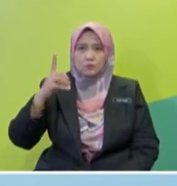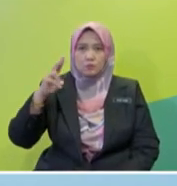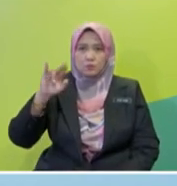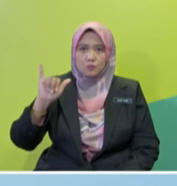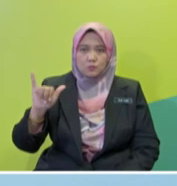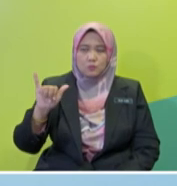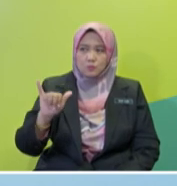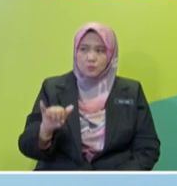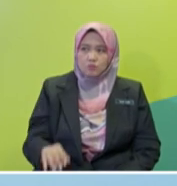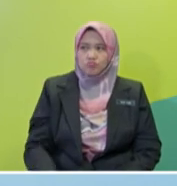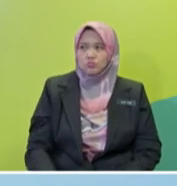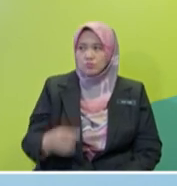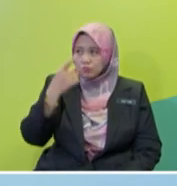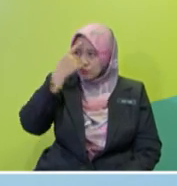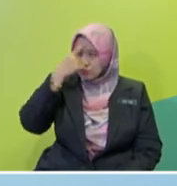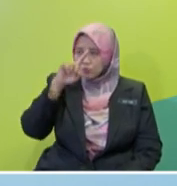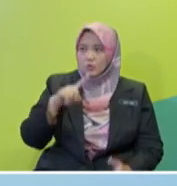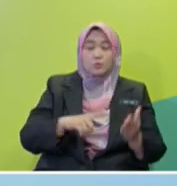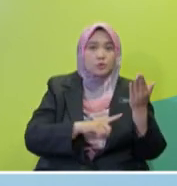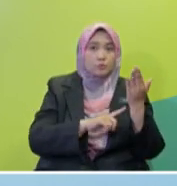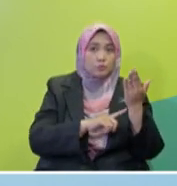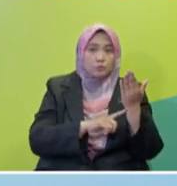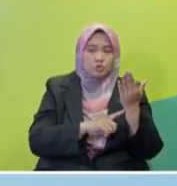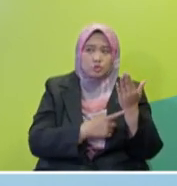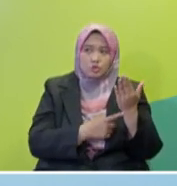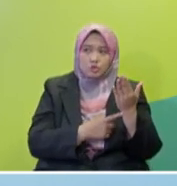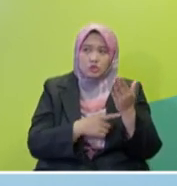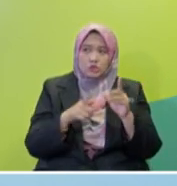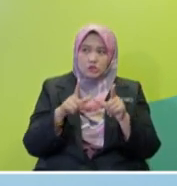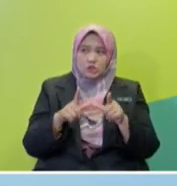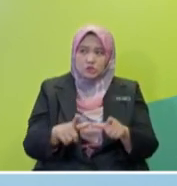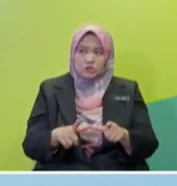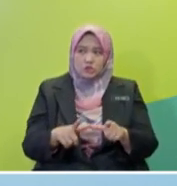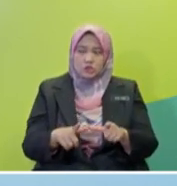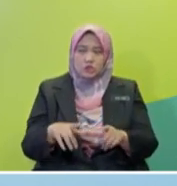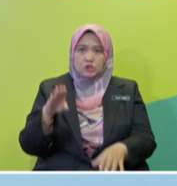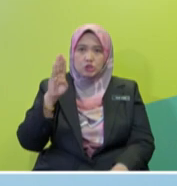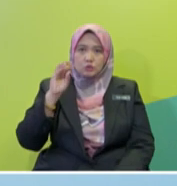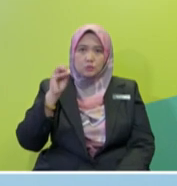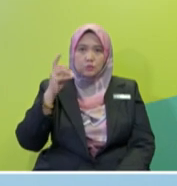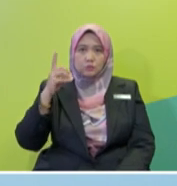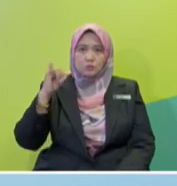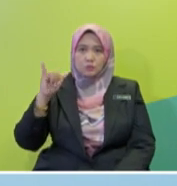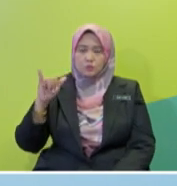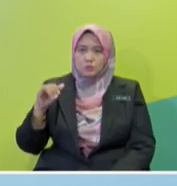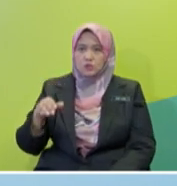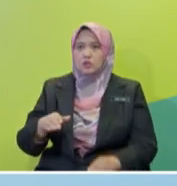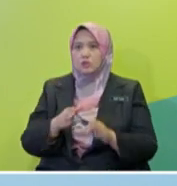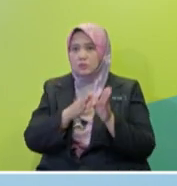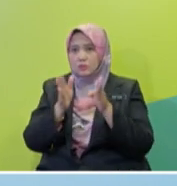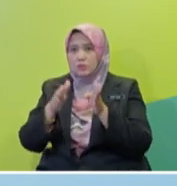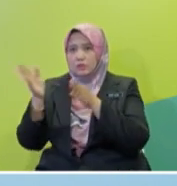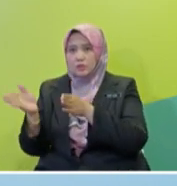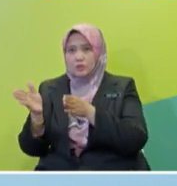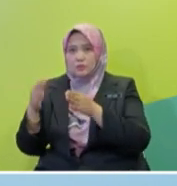untuk stek ataupun tag awal yaitu body dan juga teks body adalah menandakan Oke bahagian utama